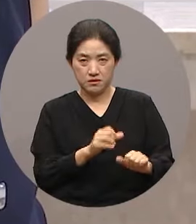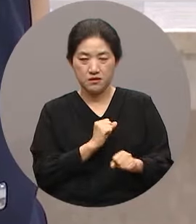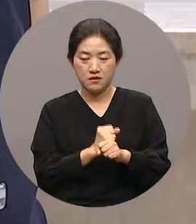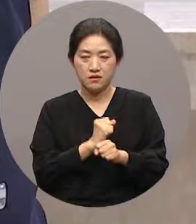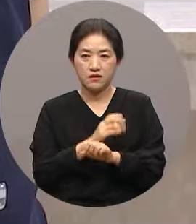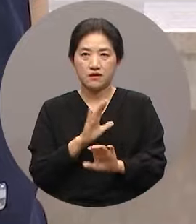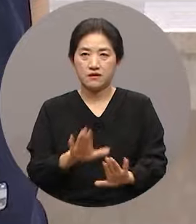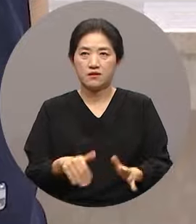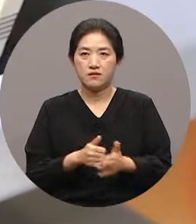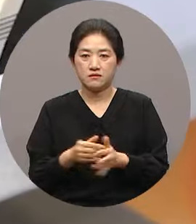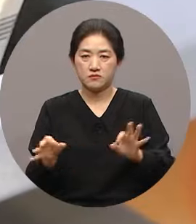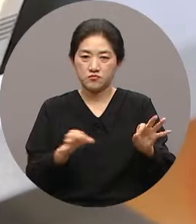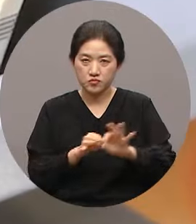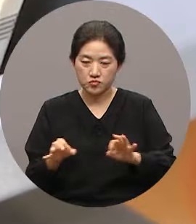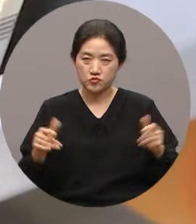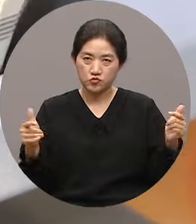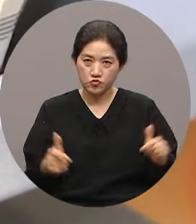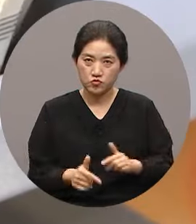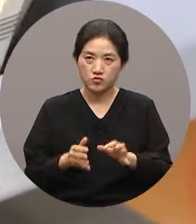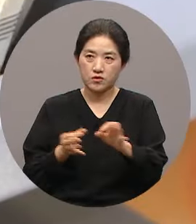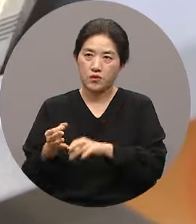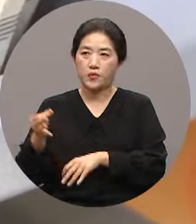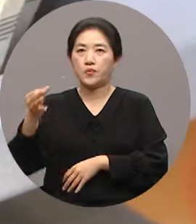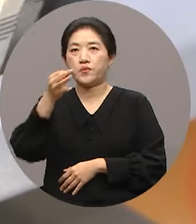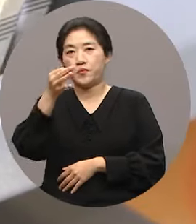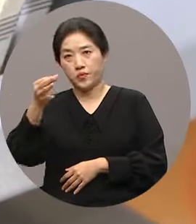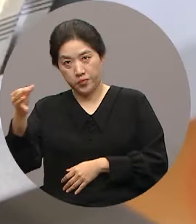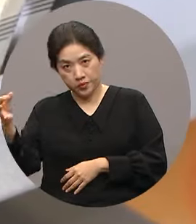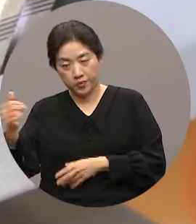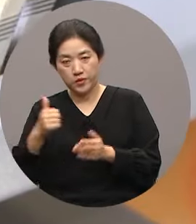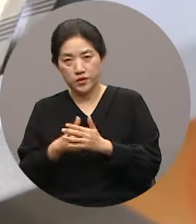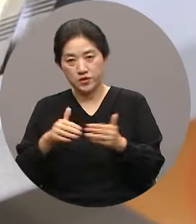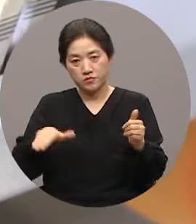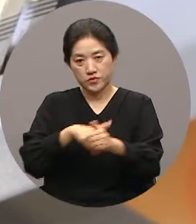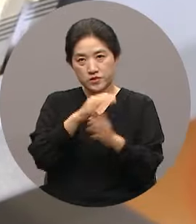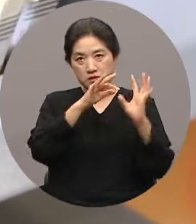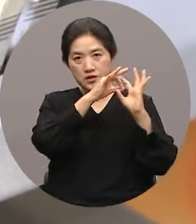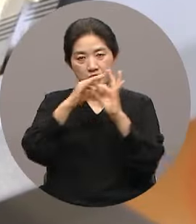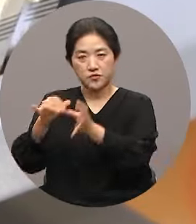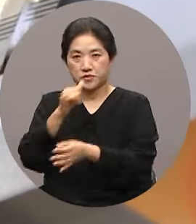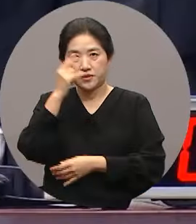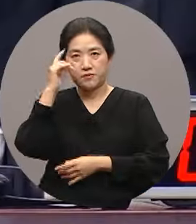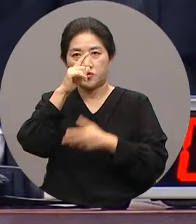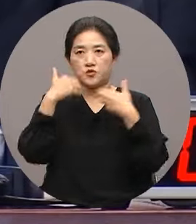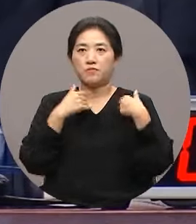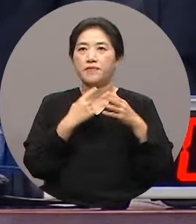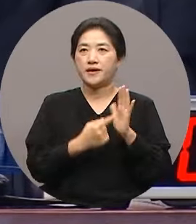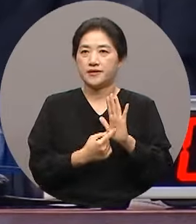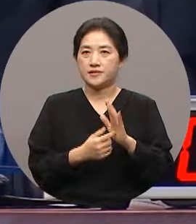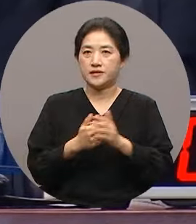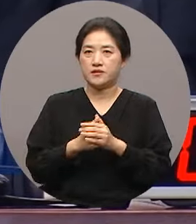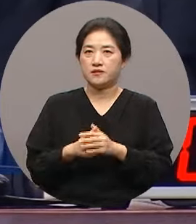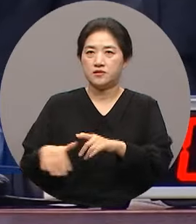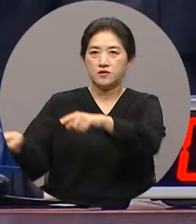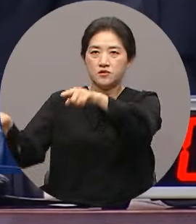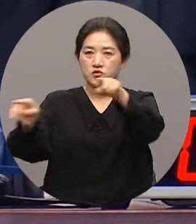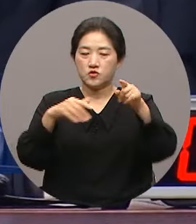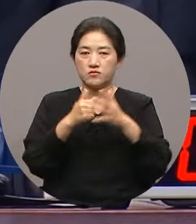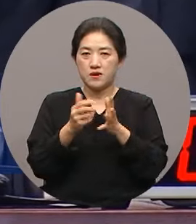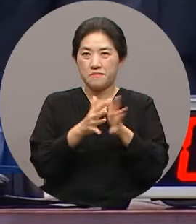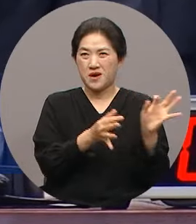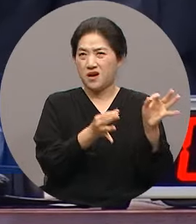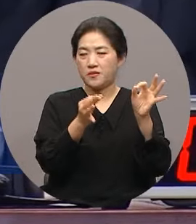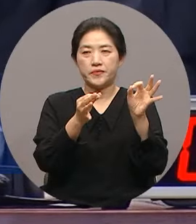둔화한 것으로 풀이되는데 정부는 이런 흐름이 당분간 유지될 것으로 내다봤습니다. 전국적으로 안정세 유지될 것으로 저는